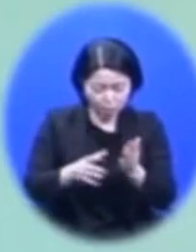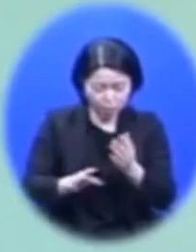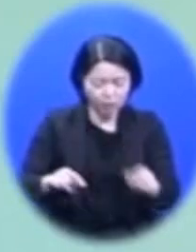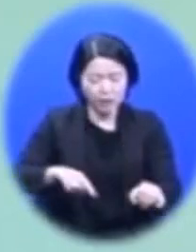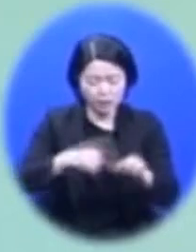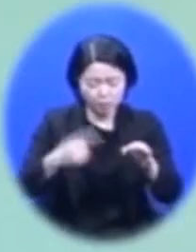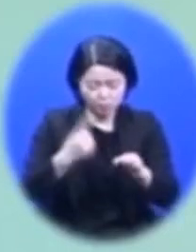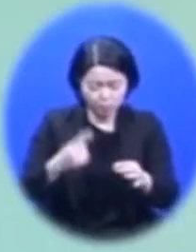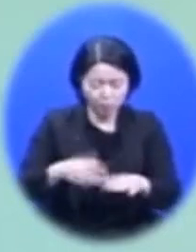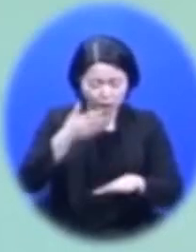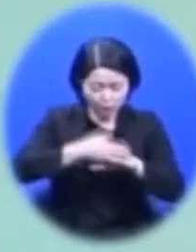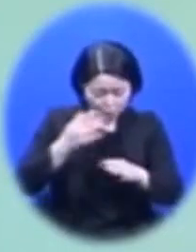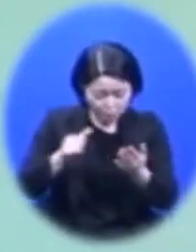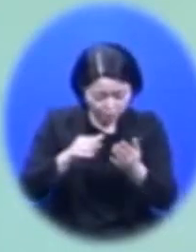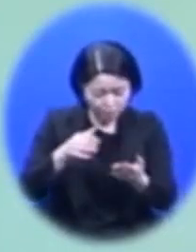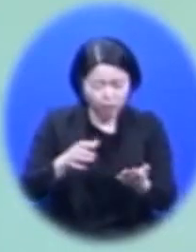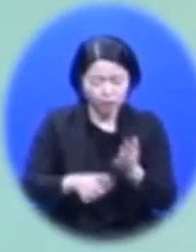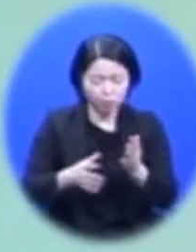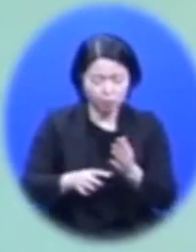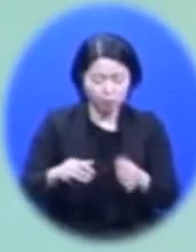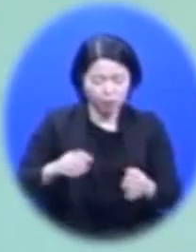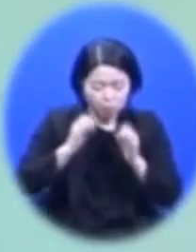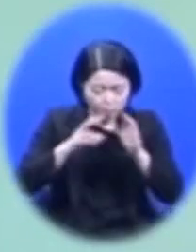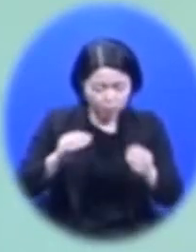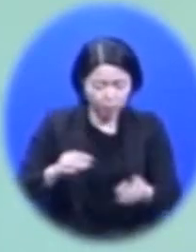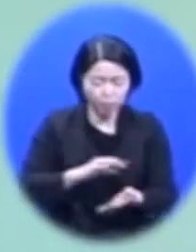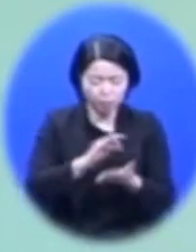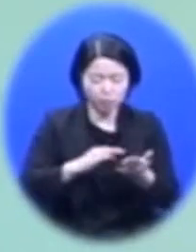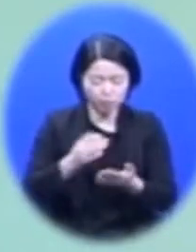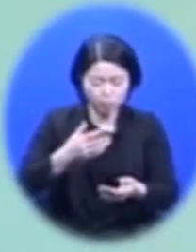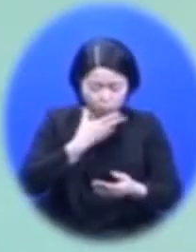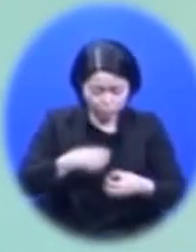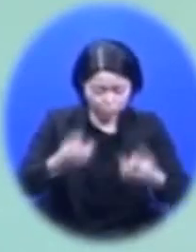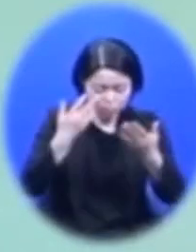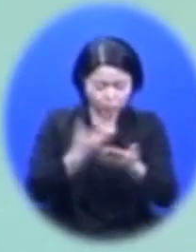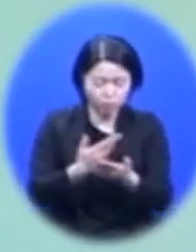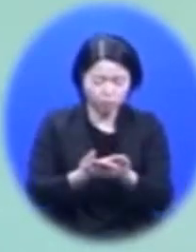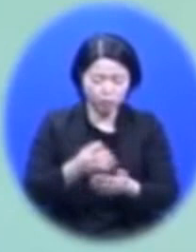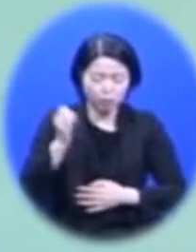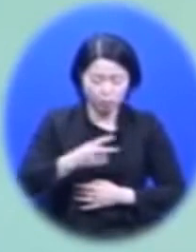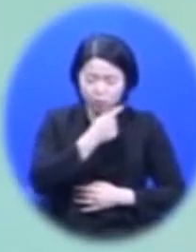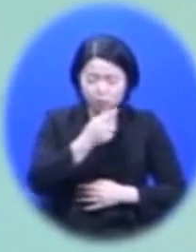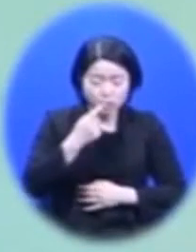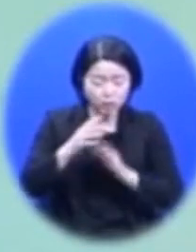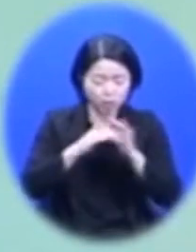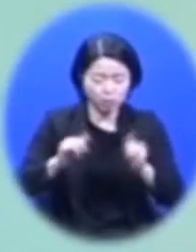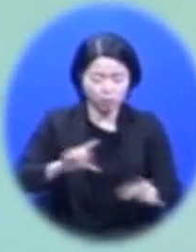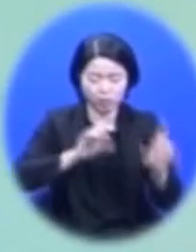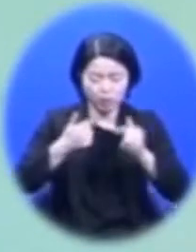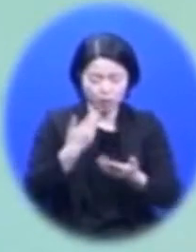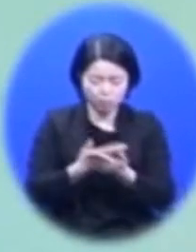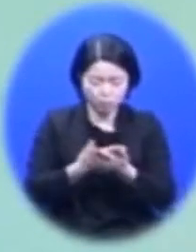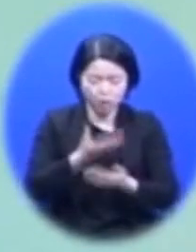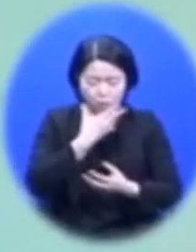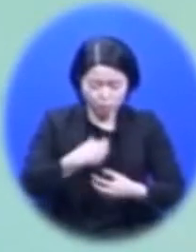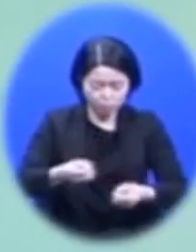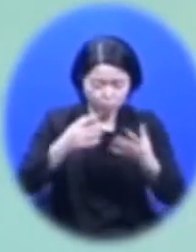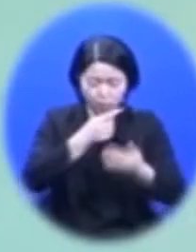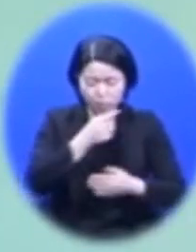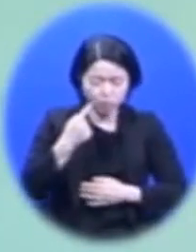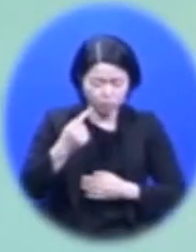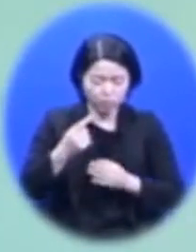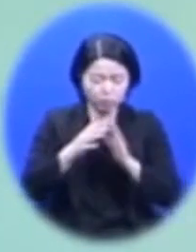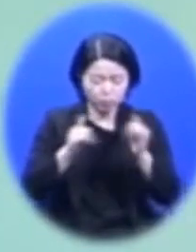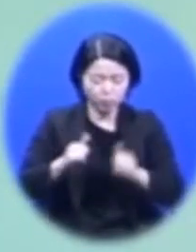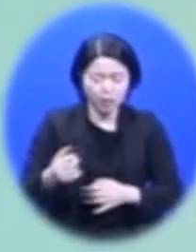십일조 감사의 예물, 선교헌금을 축복하소서. 그리고 증인으로 살게 하소서. 축복의 증인으로,